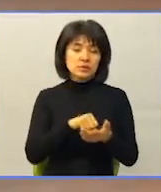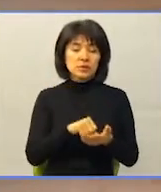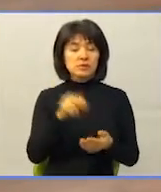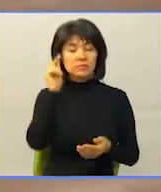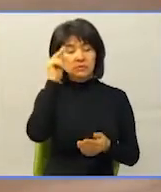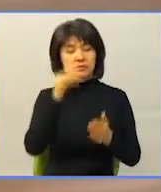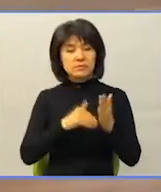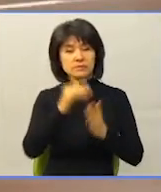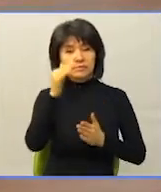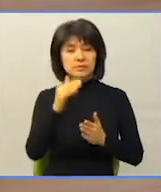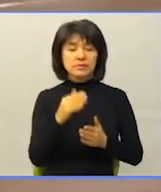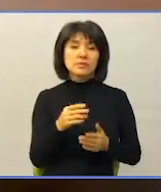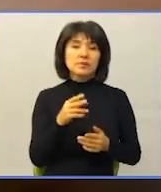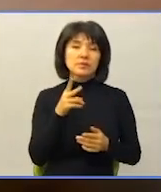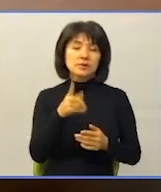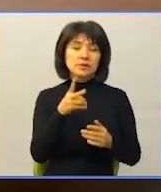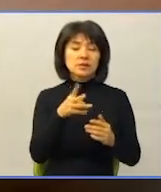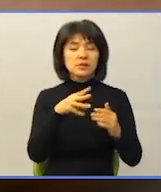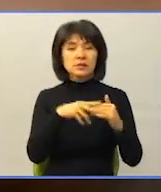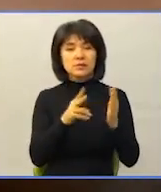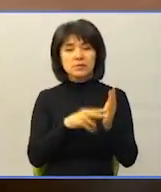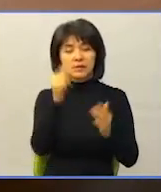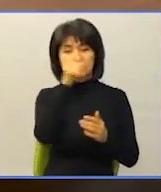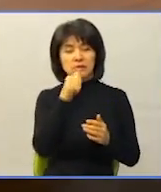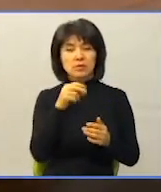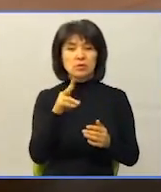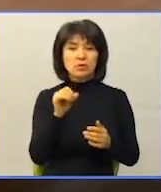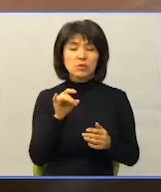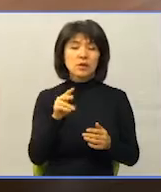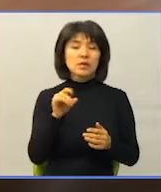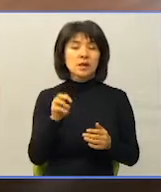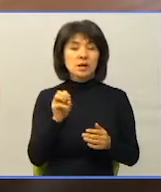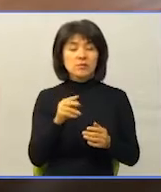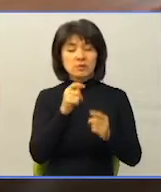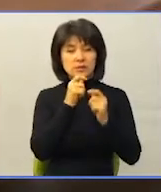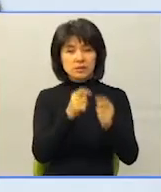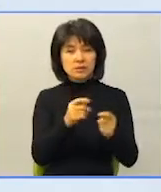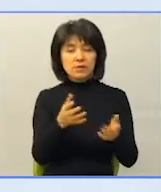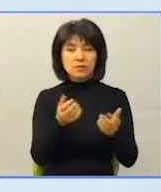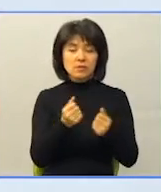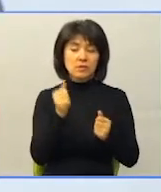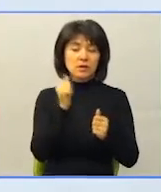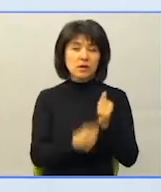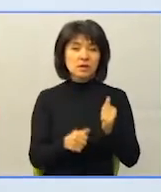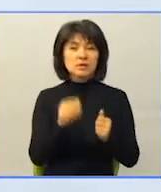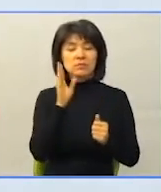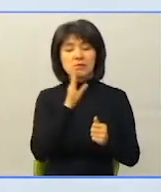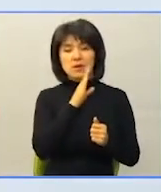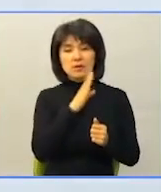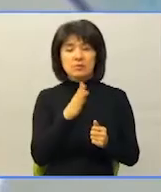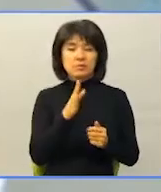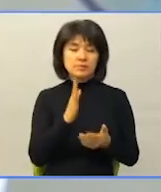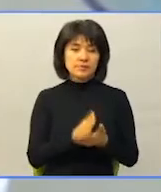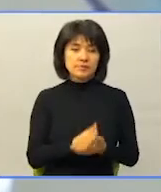көрсеткен жоғары дәрежесі үшін 2017 жылы Дональд Трамптан сертификат алған. Ал анасы әр сайыста жігер беретін